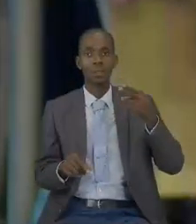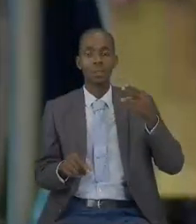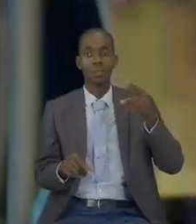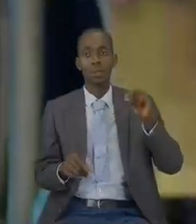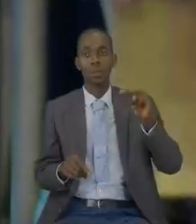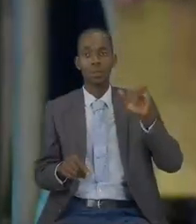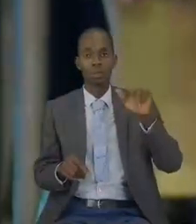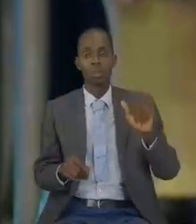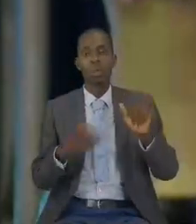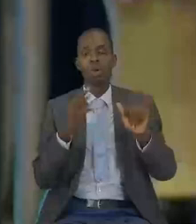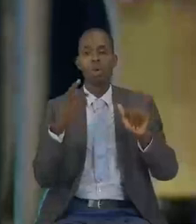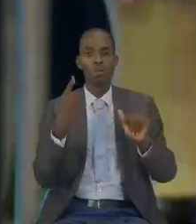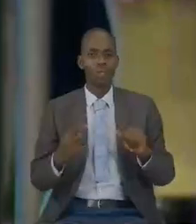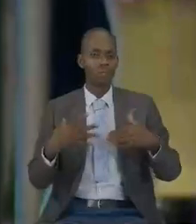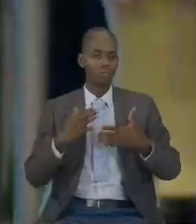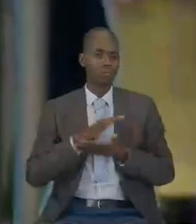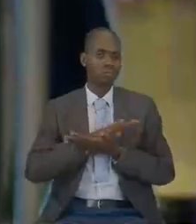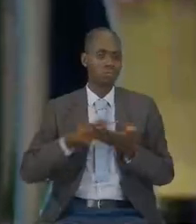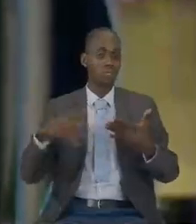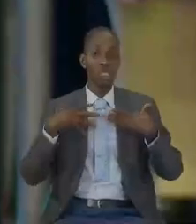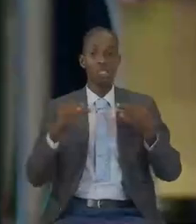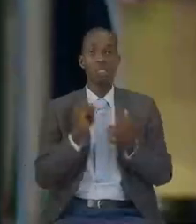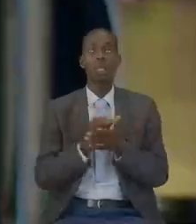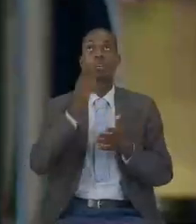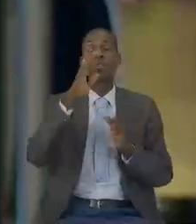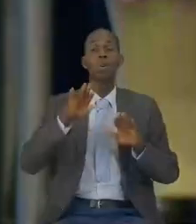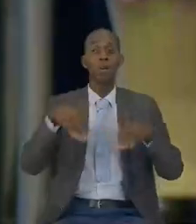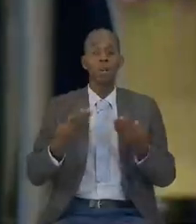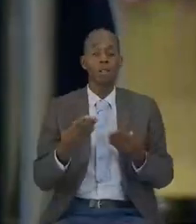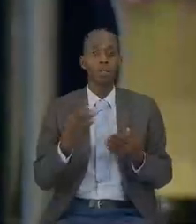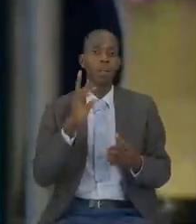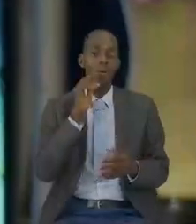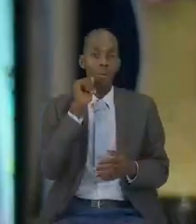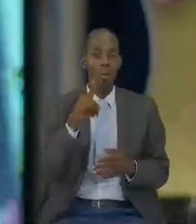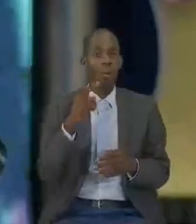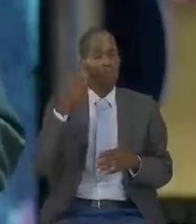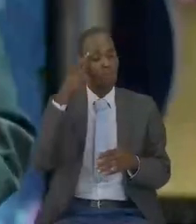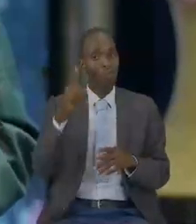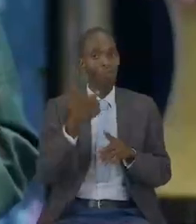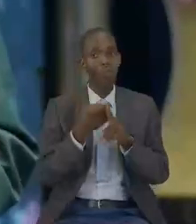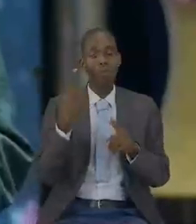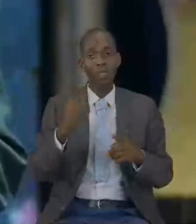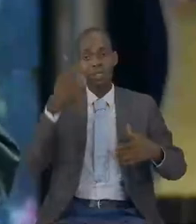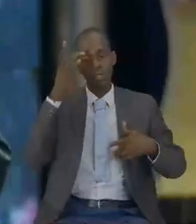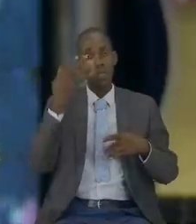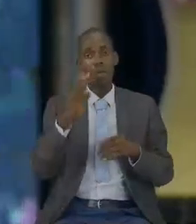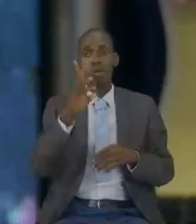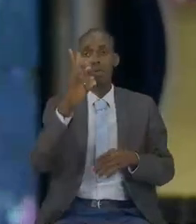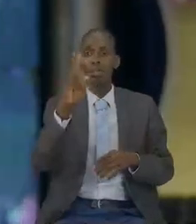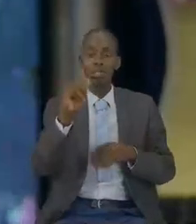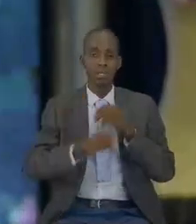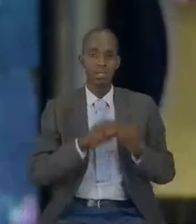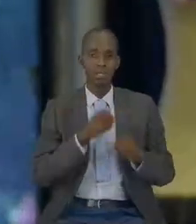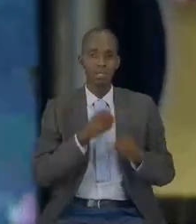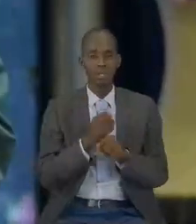la cure, la guérison que Dieu lui a donnée, du problème qu'elle avait depuis 16 ans.